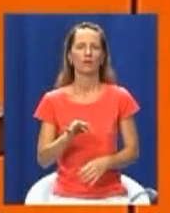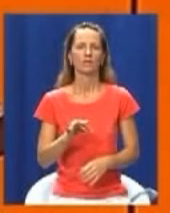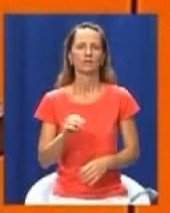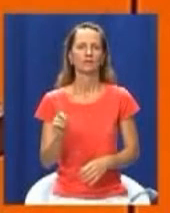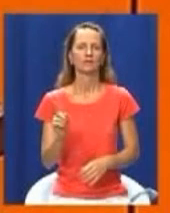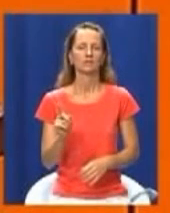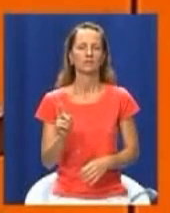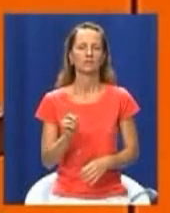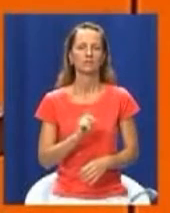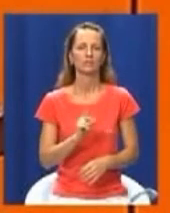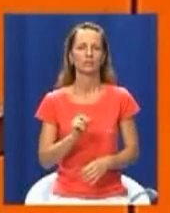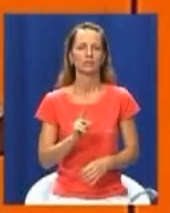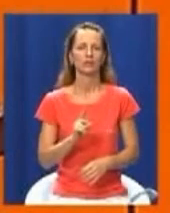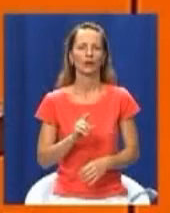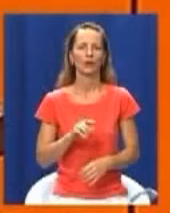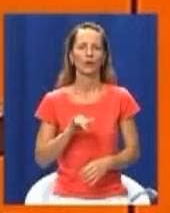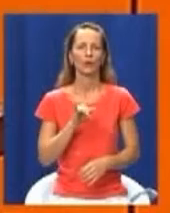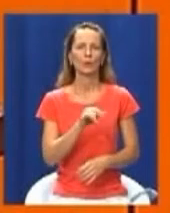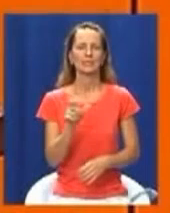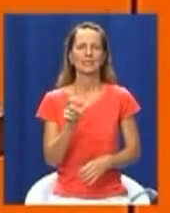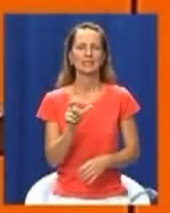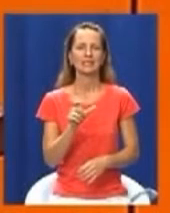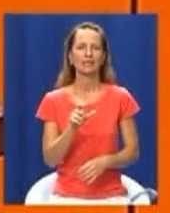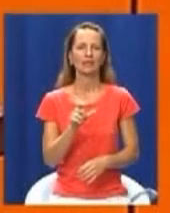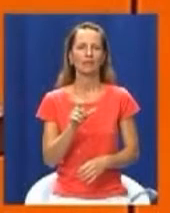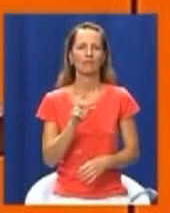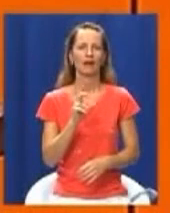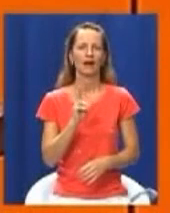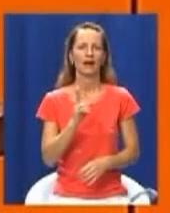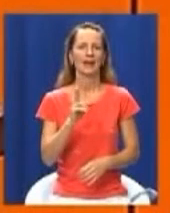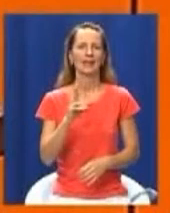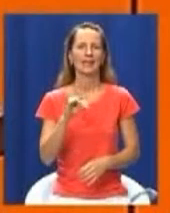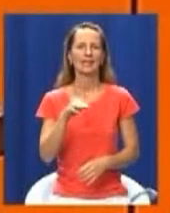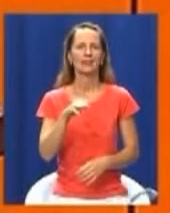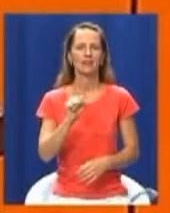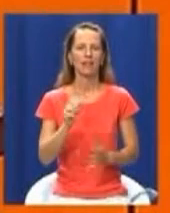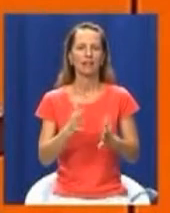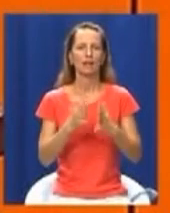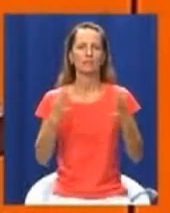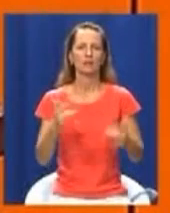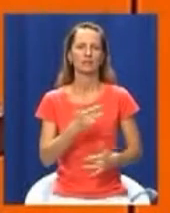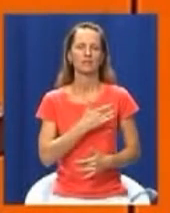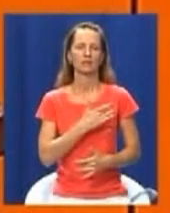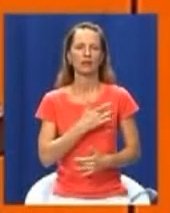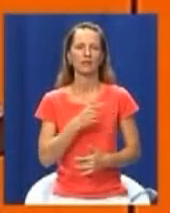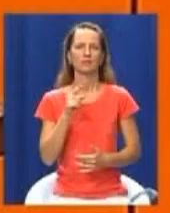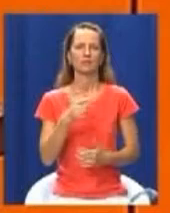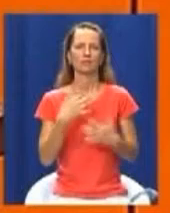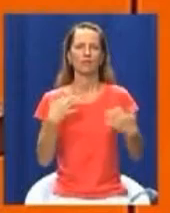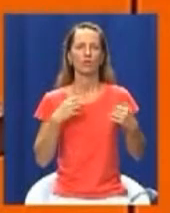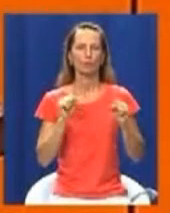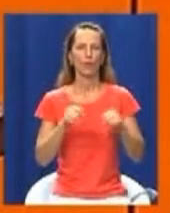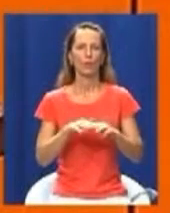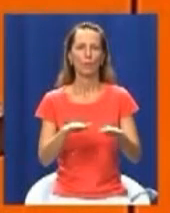що у синього кита найбільше серце з тих, які тварин, які можуть